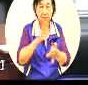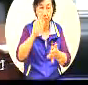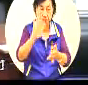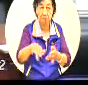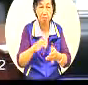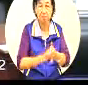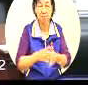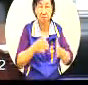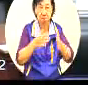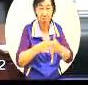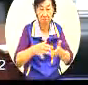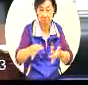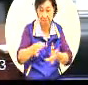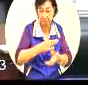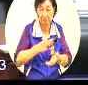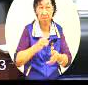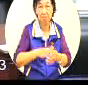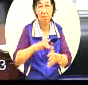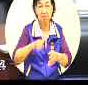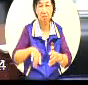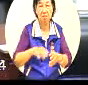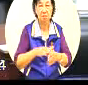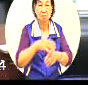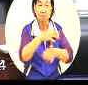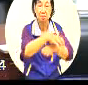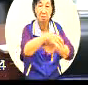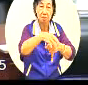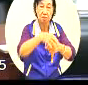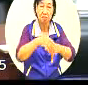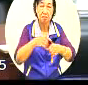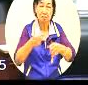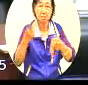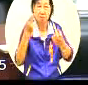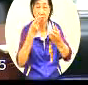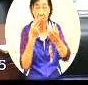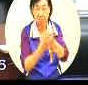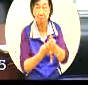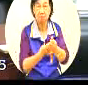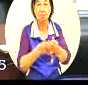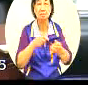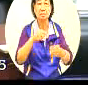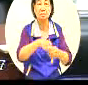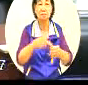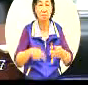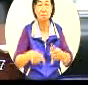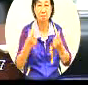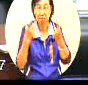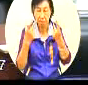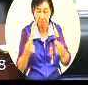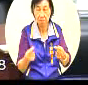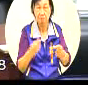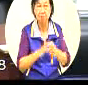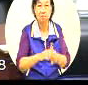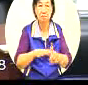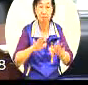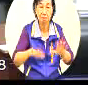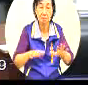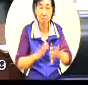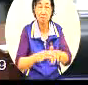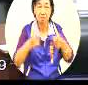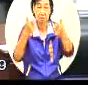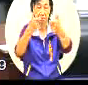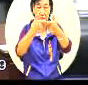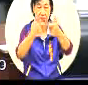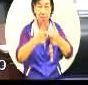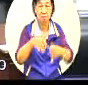这个部分社会来征收，我感觉这样对市民来说比较公平，不应该变相惩罚说我现在已经有去配合政府的政策